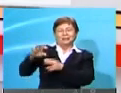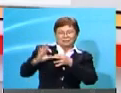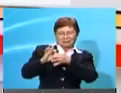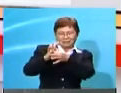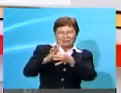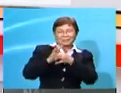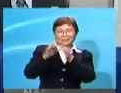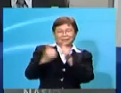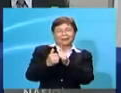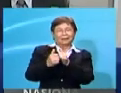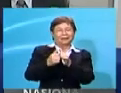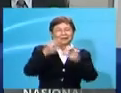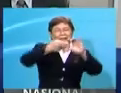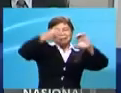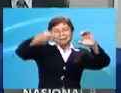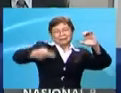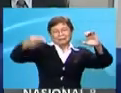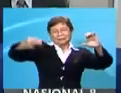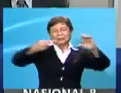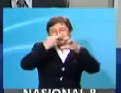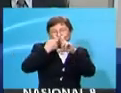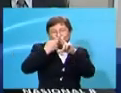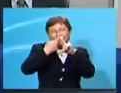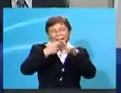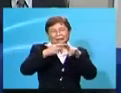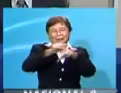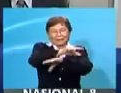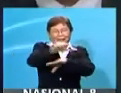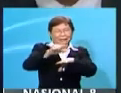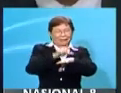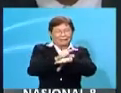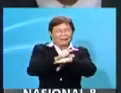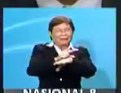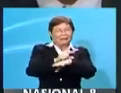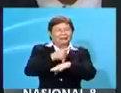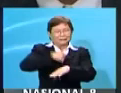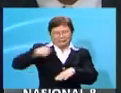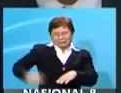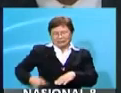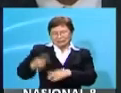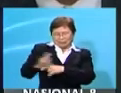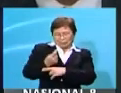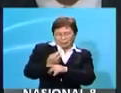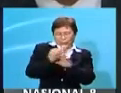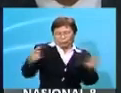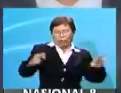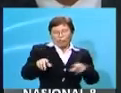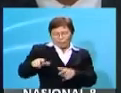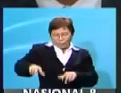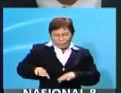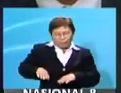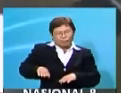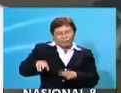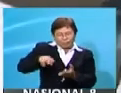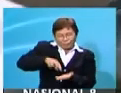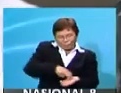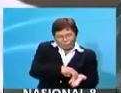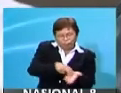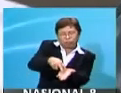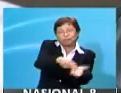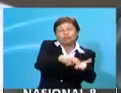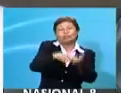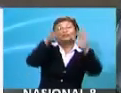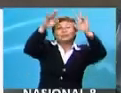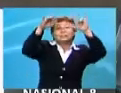dijalinkan dengan Genting Resort Secret Garden Beijing yang mempunyai kemudahan lengkap bagi latihan Ski dan papan luncur Salji presiden persatuan